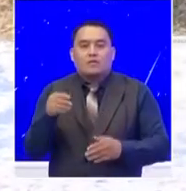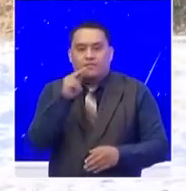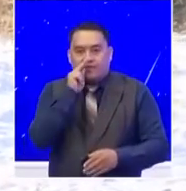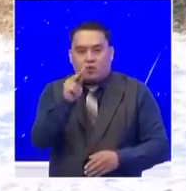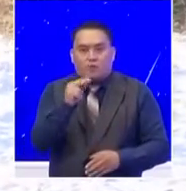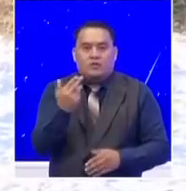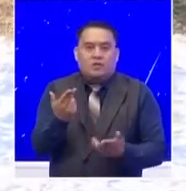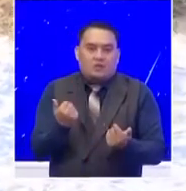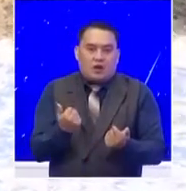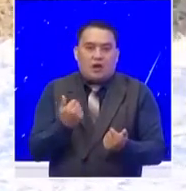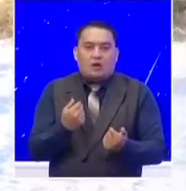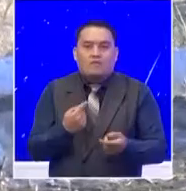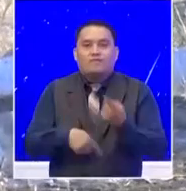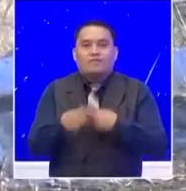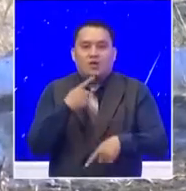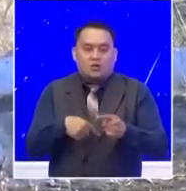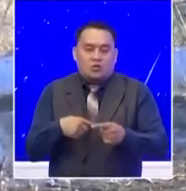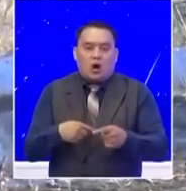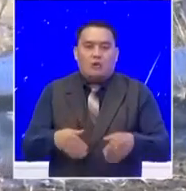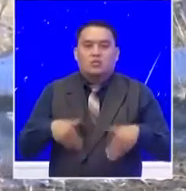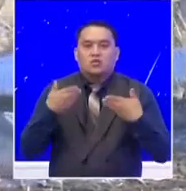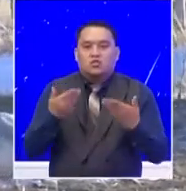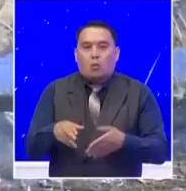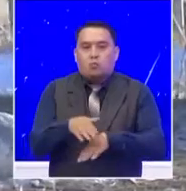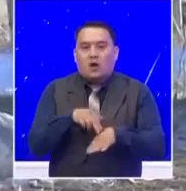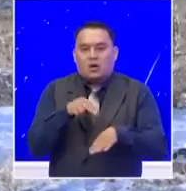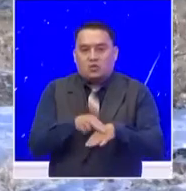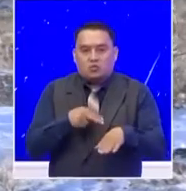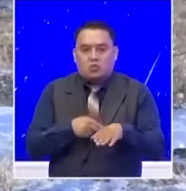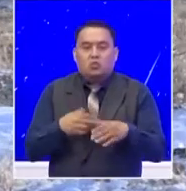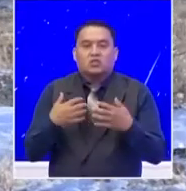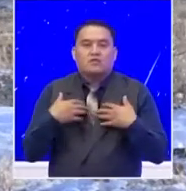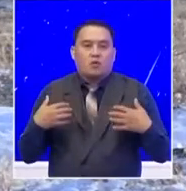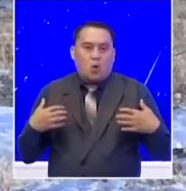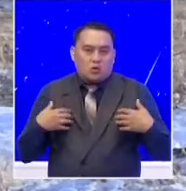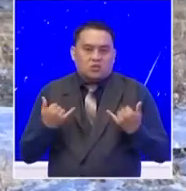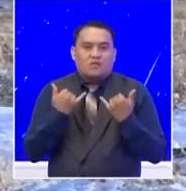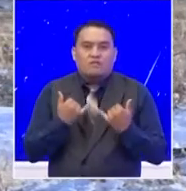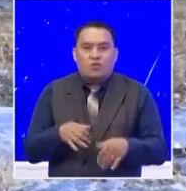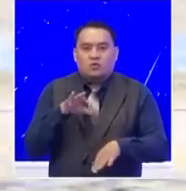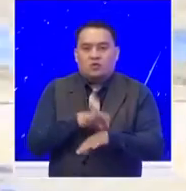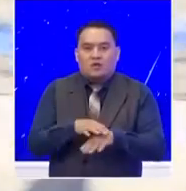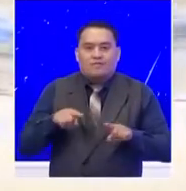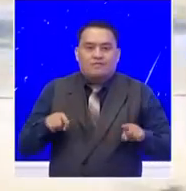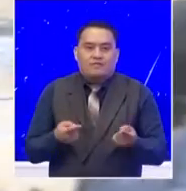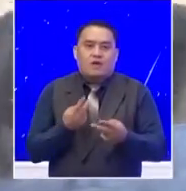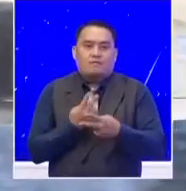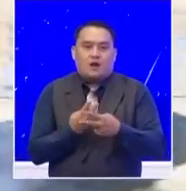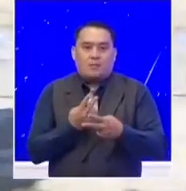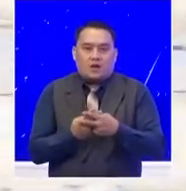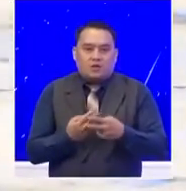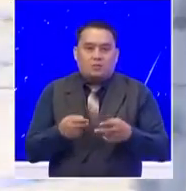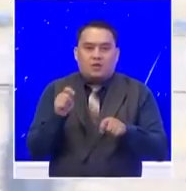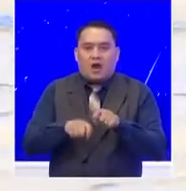признались в краже. Потерпевшим уже через час после обращения в полицию вернули похищенный скот. В настоящее время задержанные в изоляторе временного